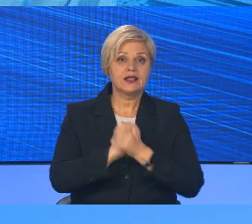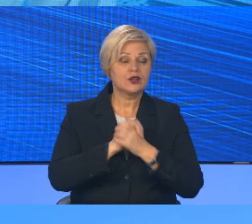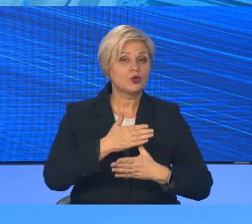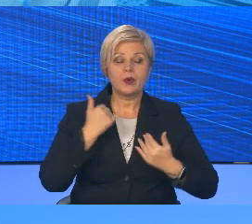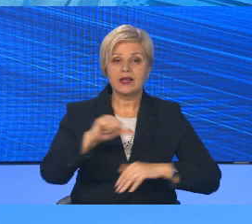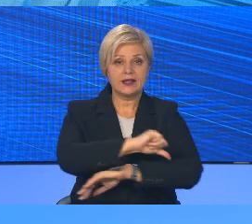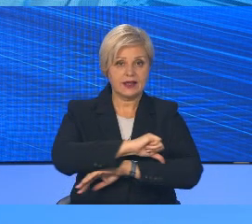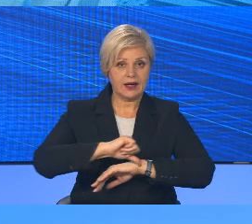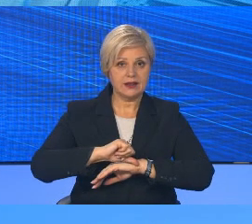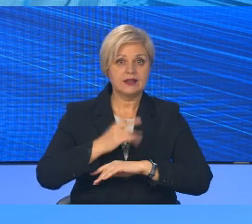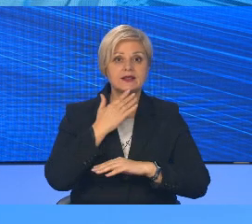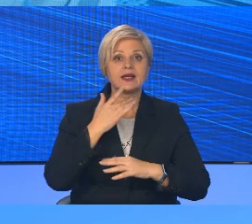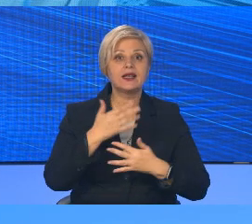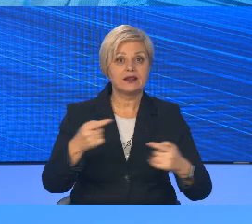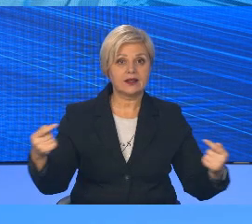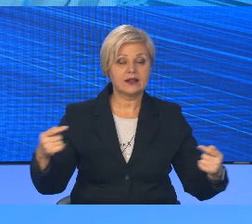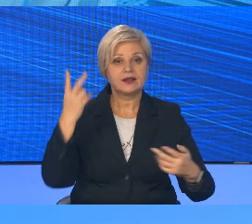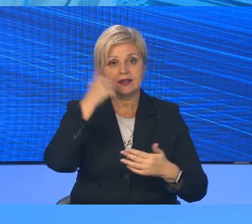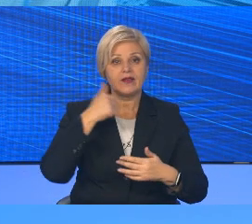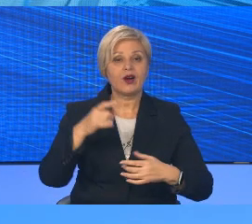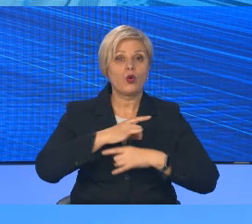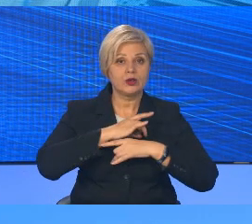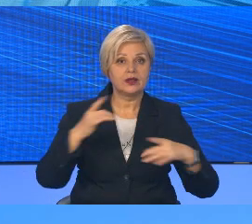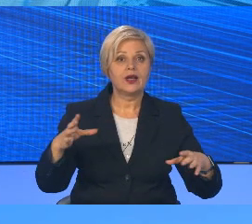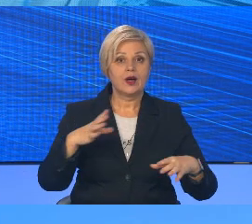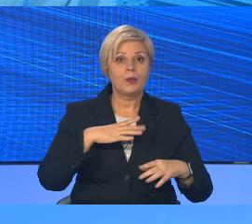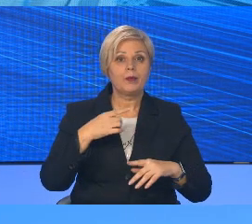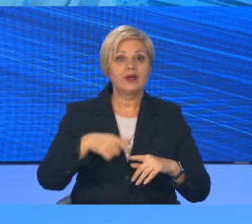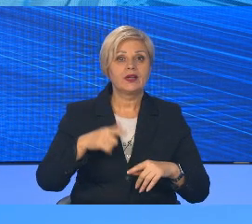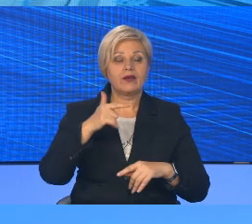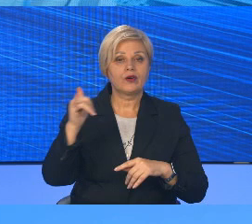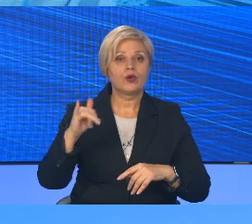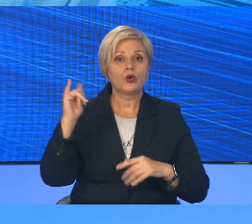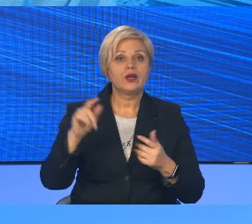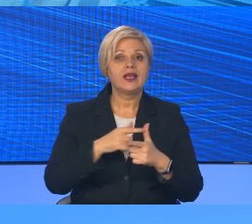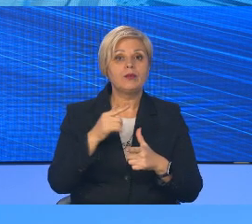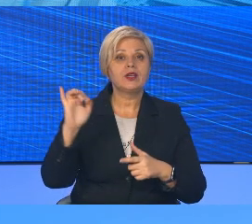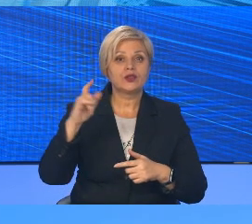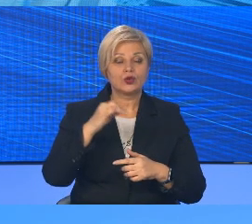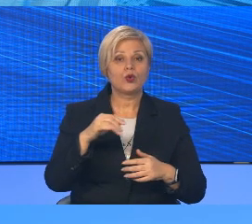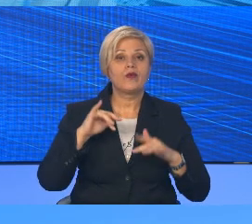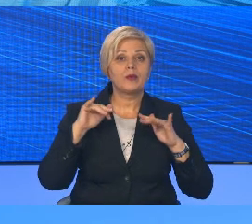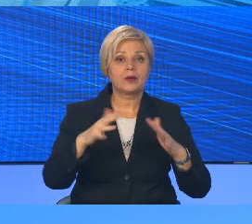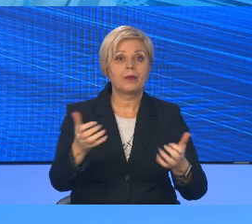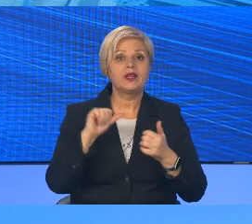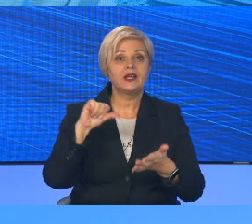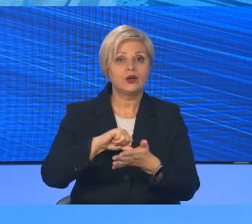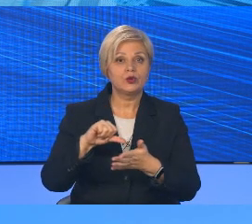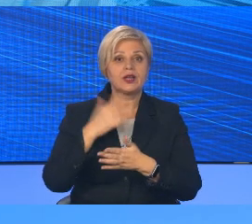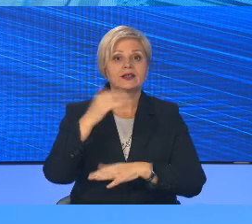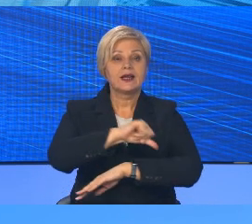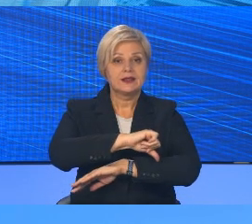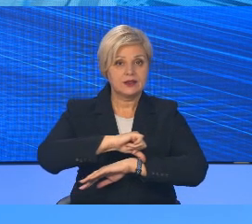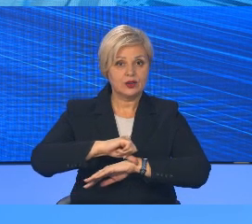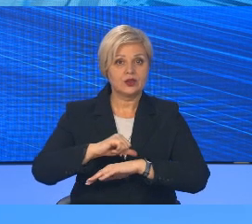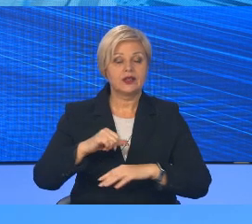існуе межаў. Интернациональная новогодняя вечерина отбылася у ГДТУ имя Сухога. У мероприемстве приняли удел замежные студенты